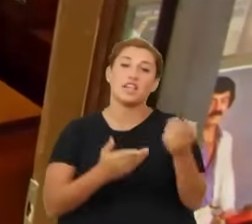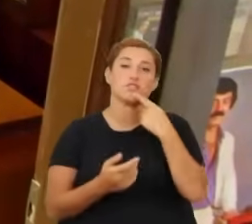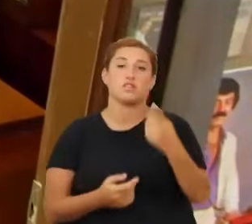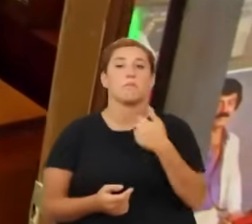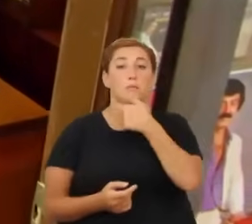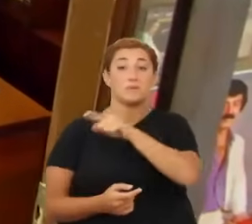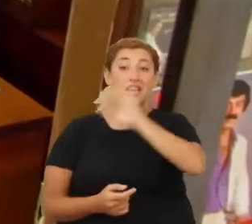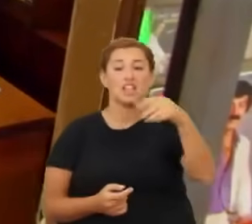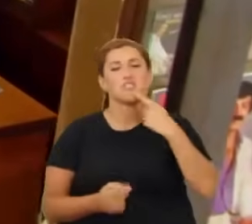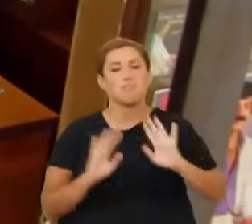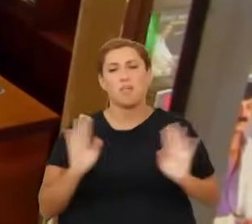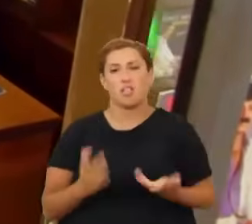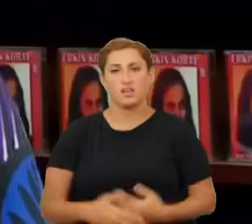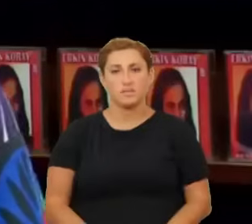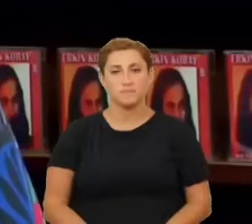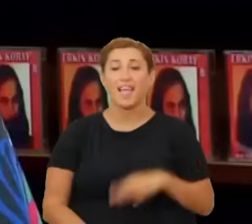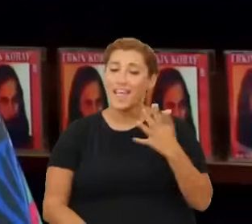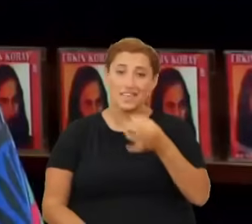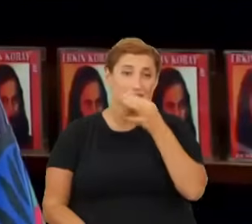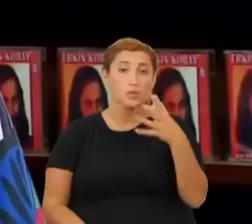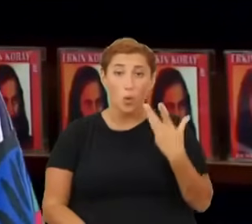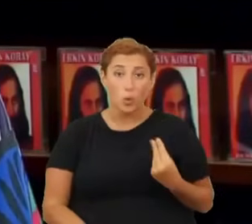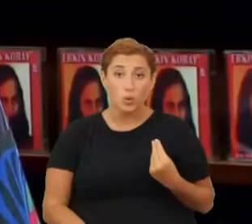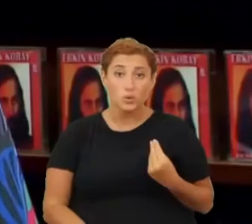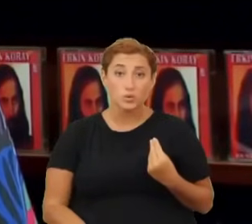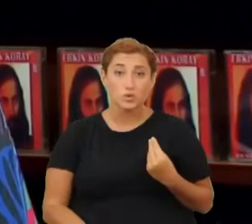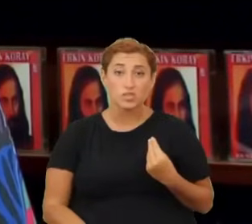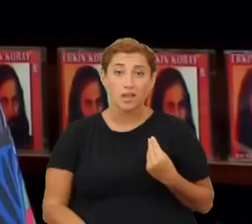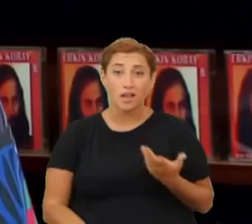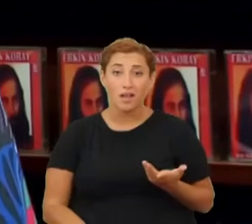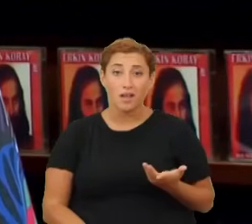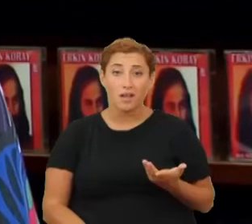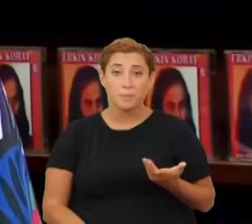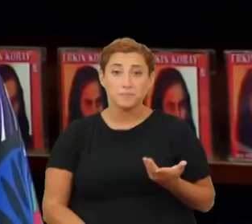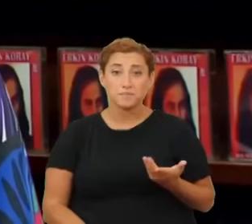Babamlar size gelecek desem yeter. Eğer müsaadeniz de olursa...